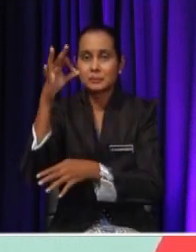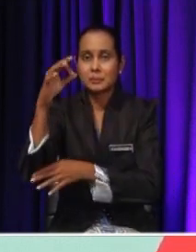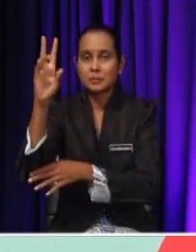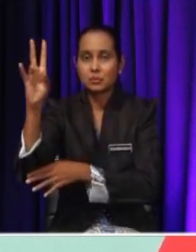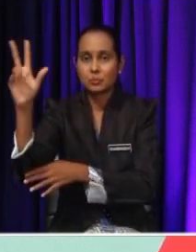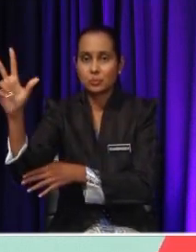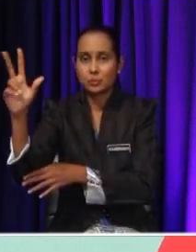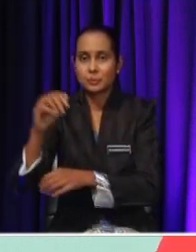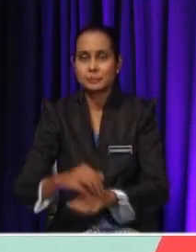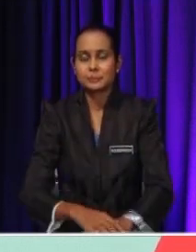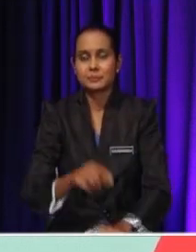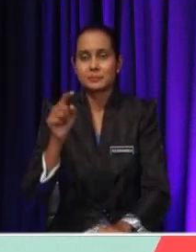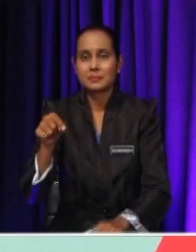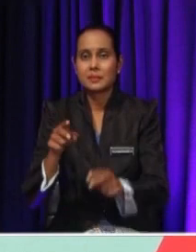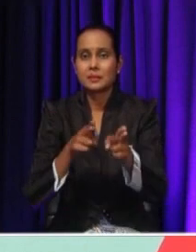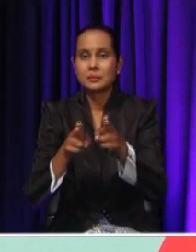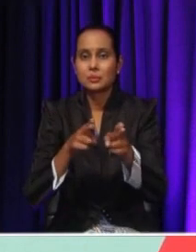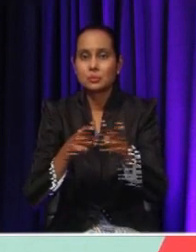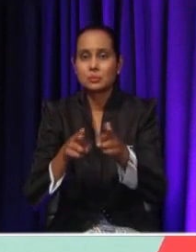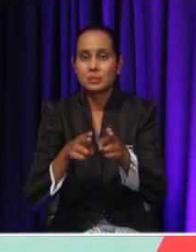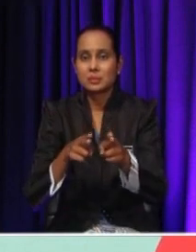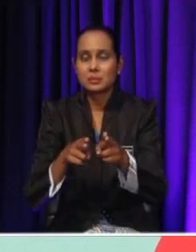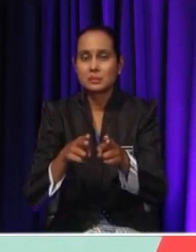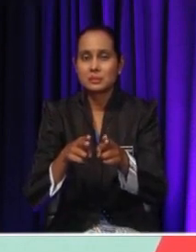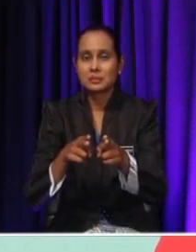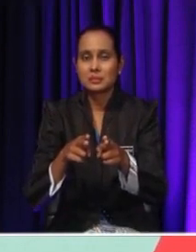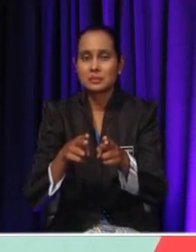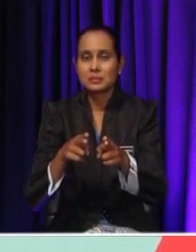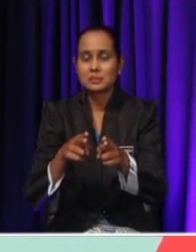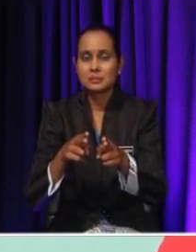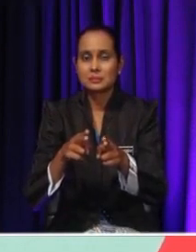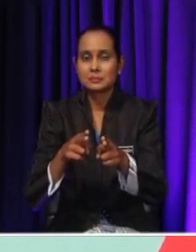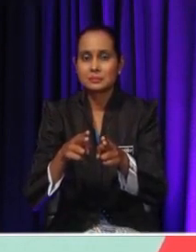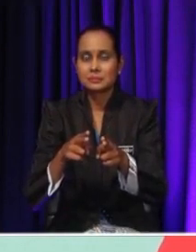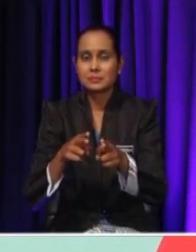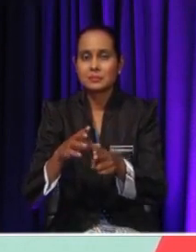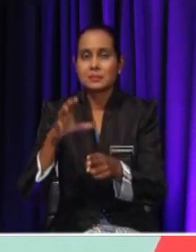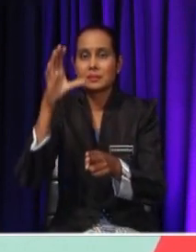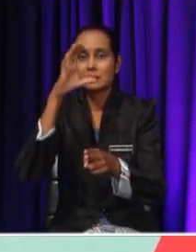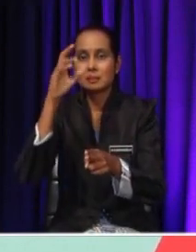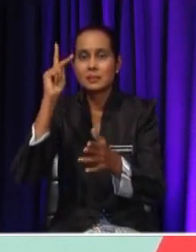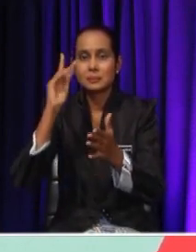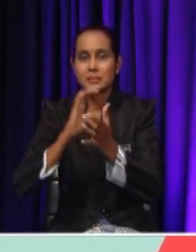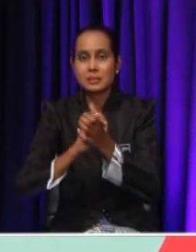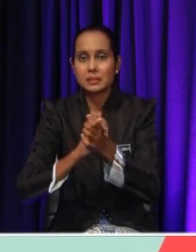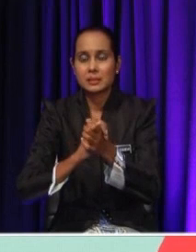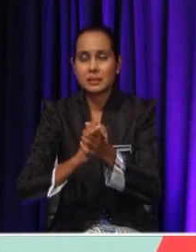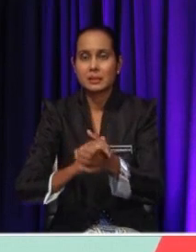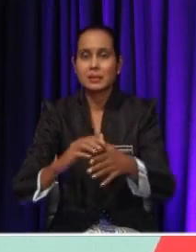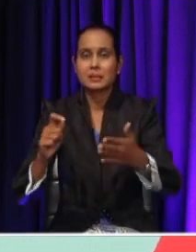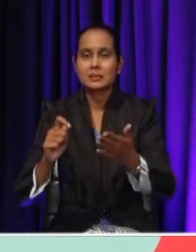memperlihatkan suatu usaha mencari sintesis antar kepercayaan tradisi dengan ilmu psikologi modern